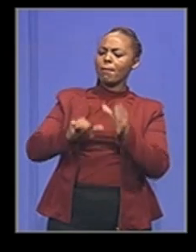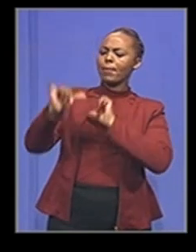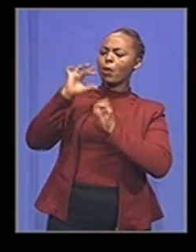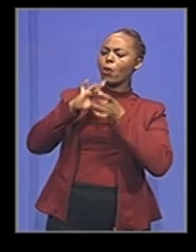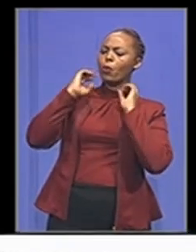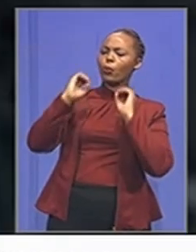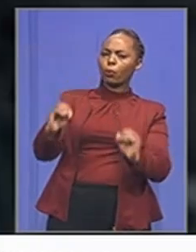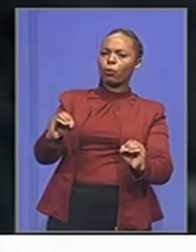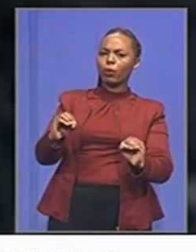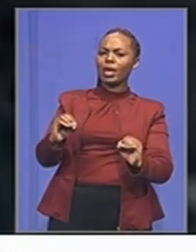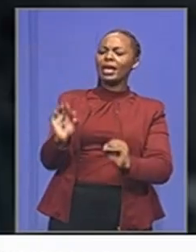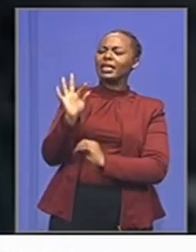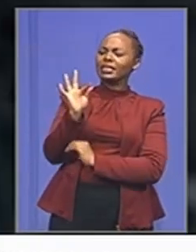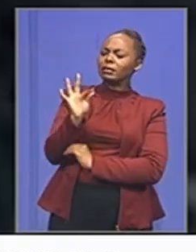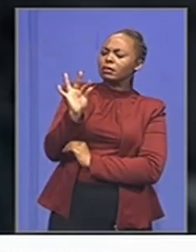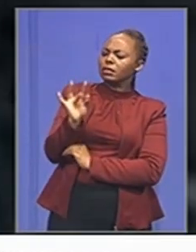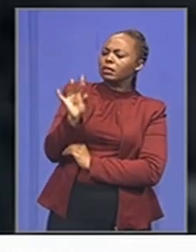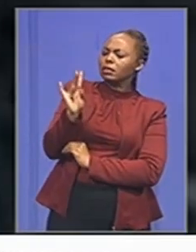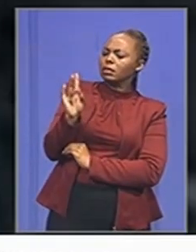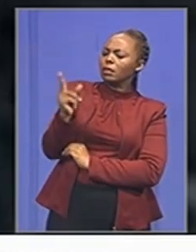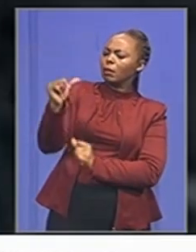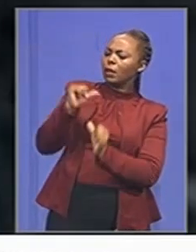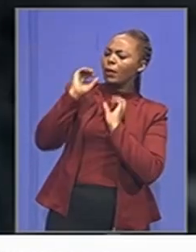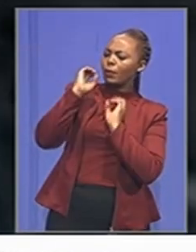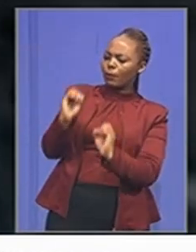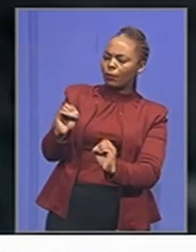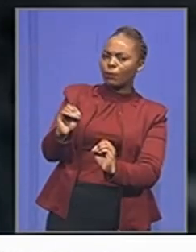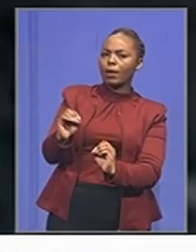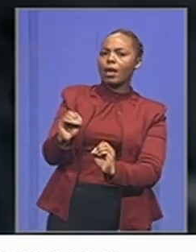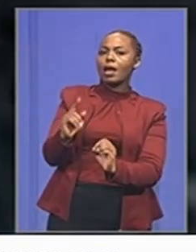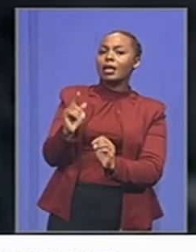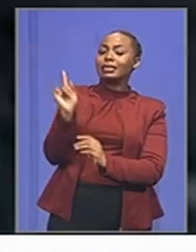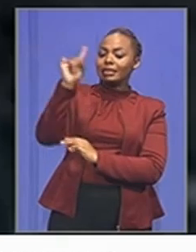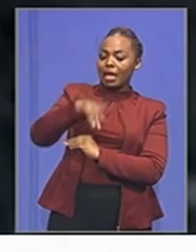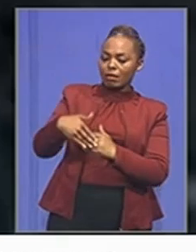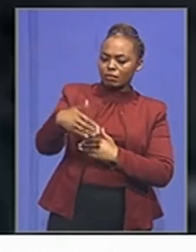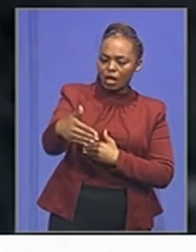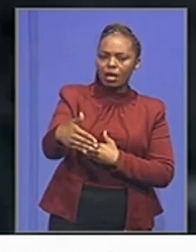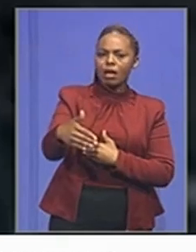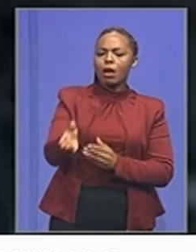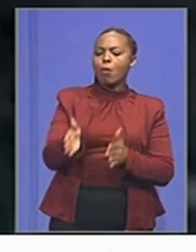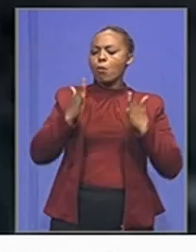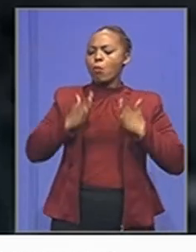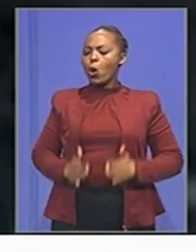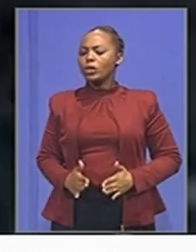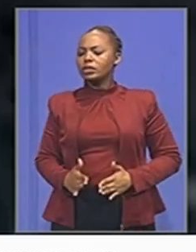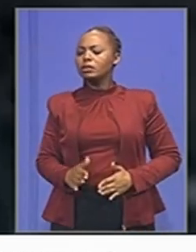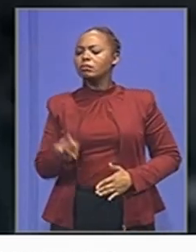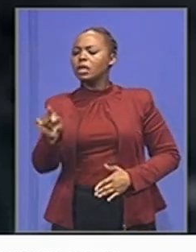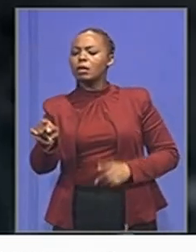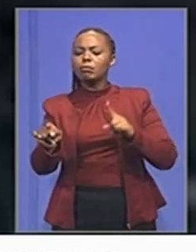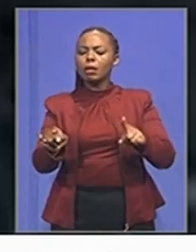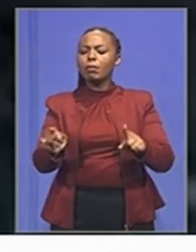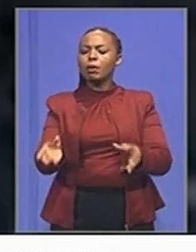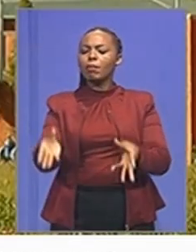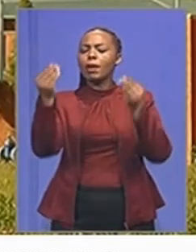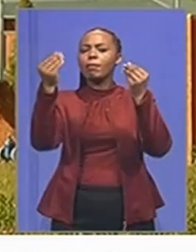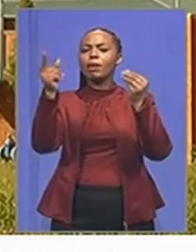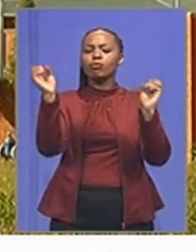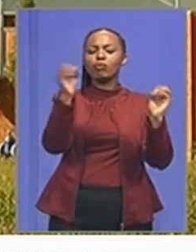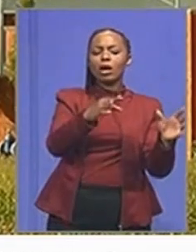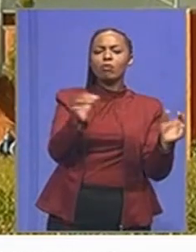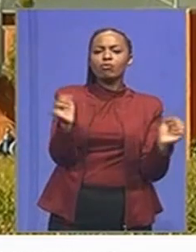ga matšatši, ditopo tše di solego di humanwe le go šupiwa mmotšare. Go begwa gore Khumalo o ile a tlhaselwa ke